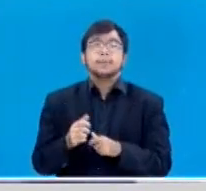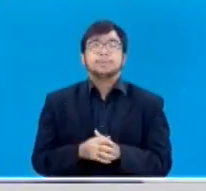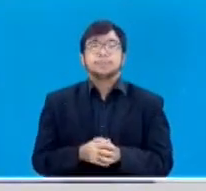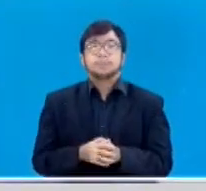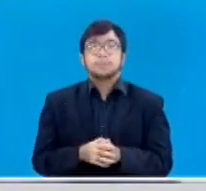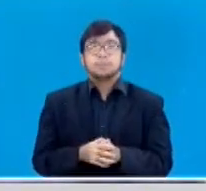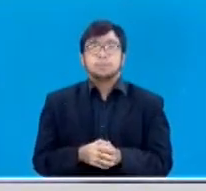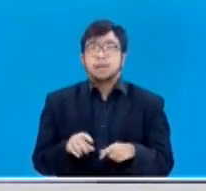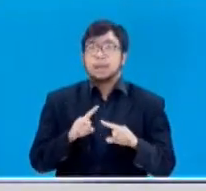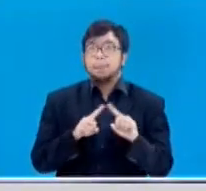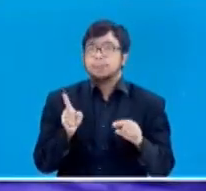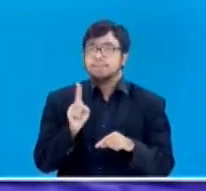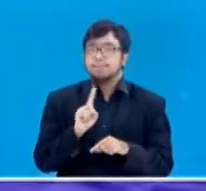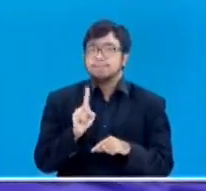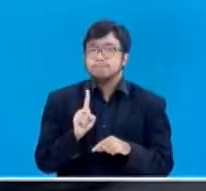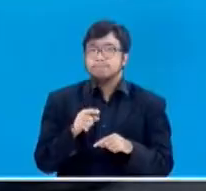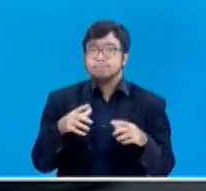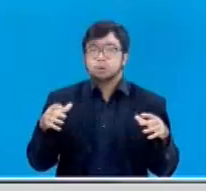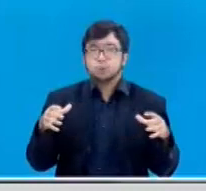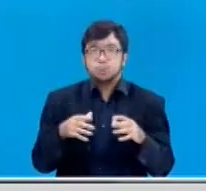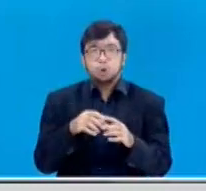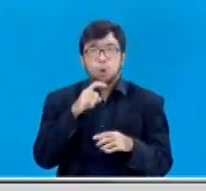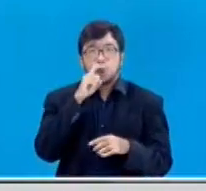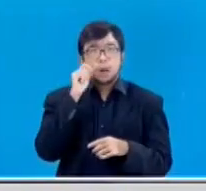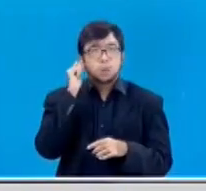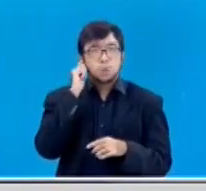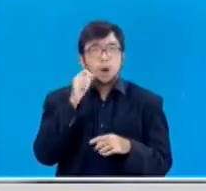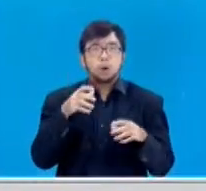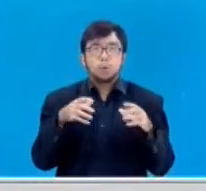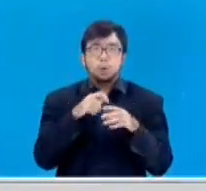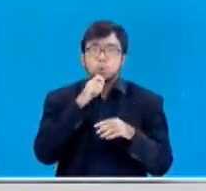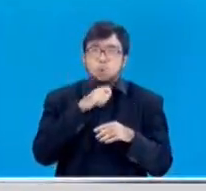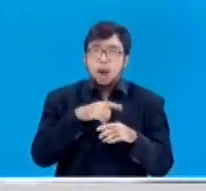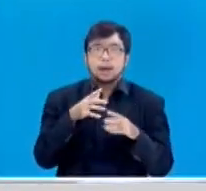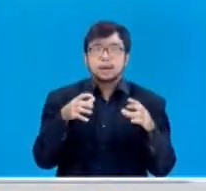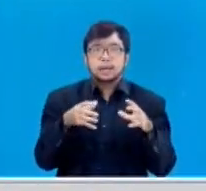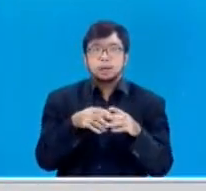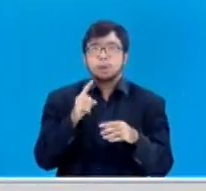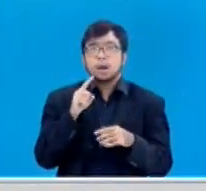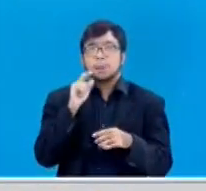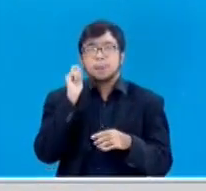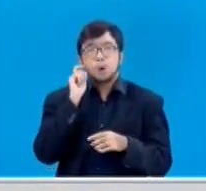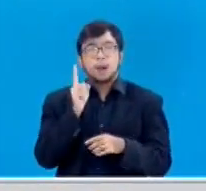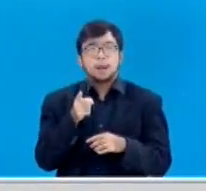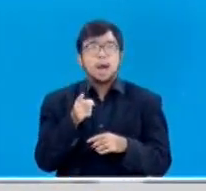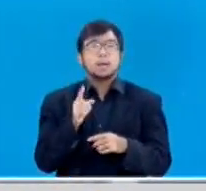pengunjung serta tidak berlaku bagi kelompok lansia dan penderita komorbid, termasuk masyarakat yang sedang tidak